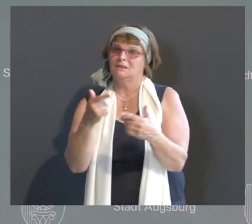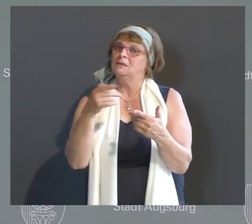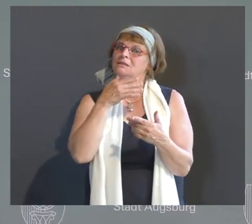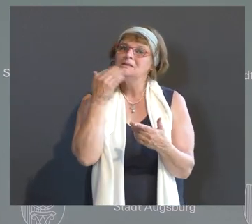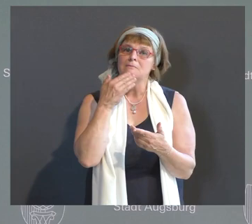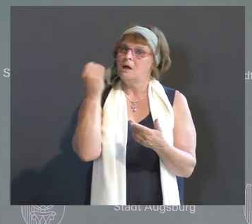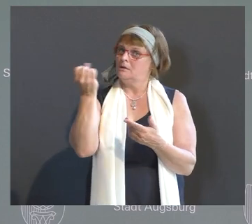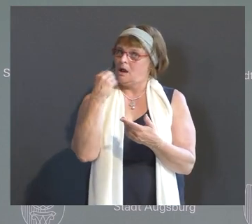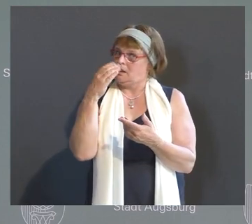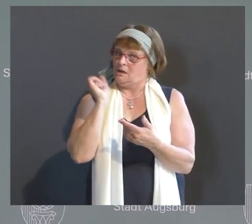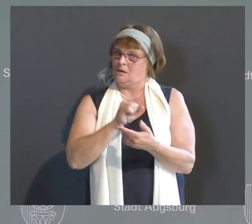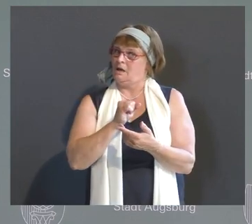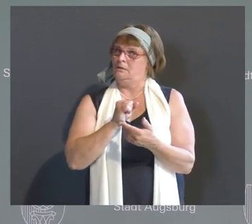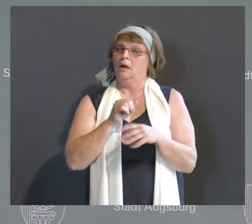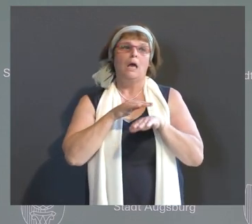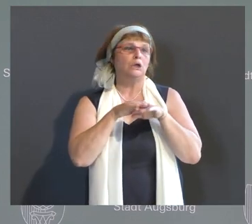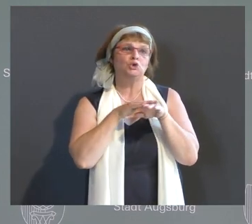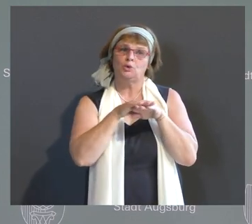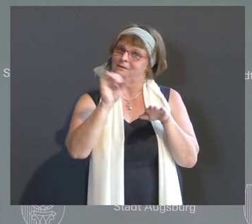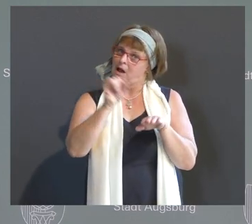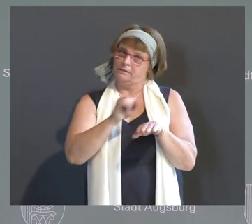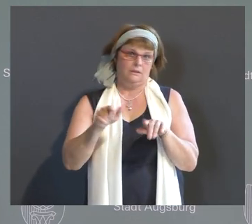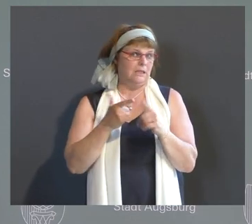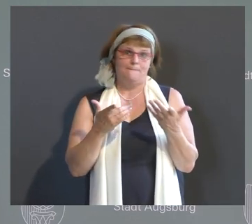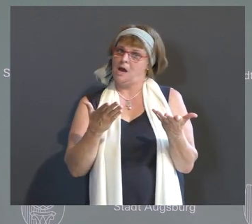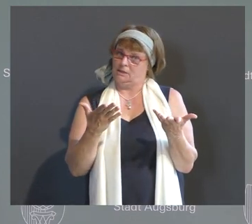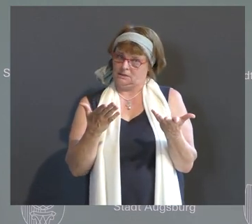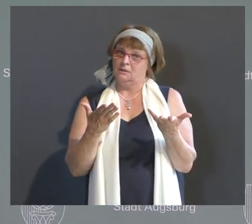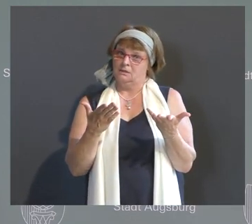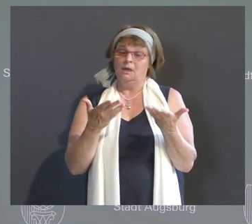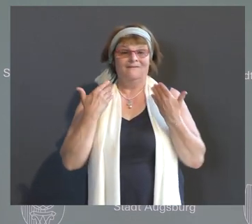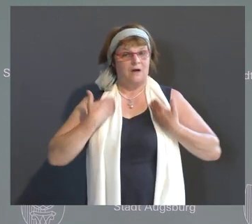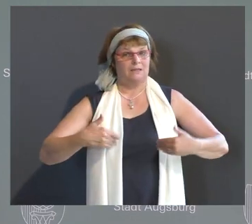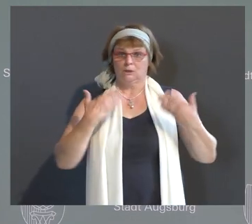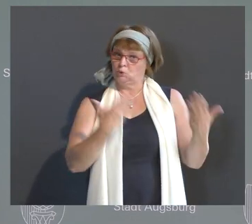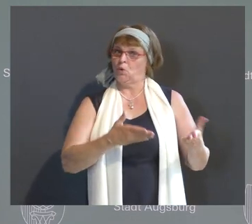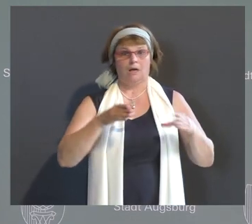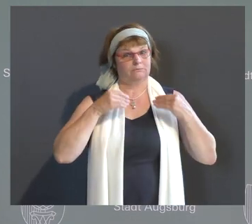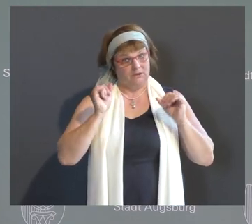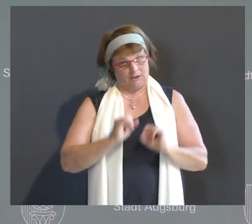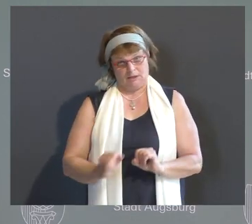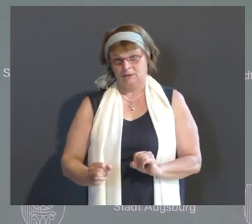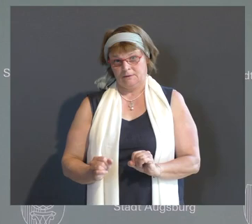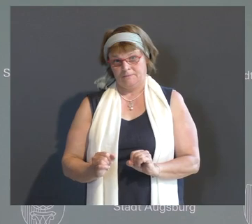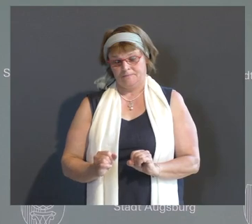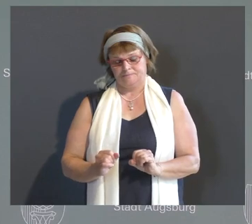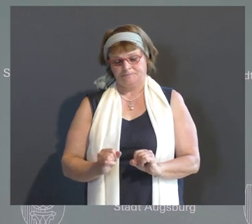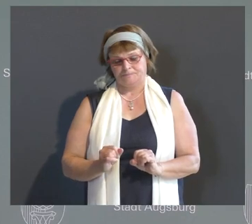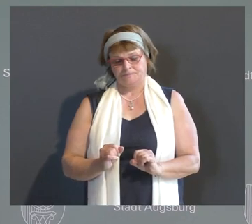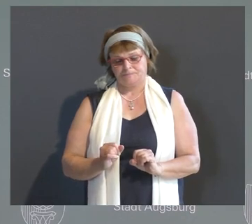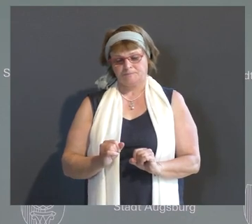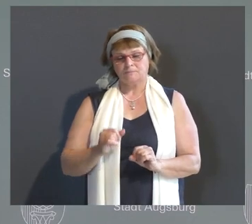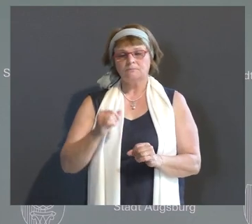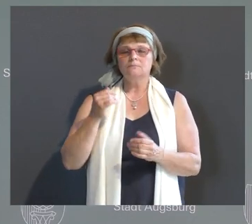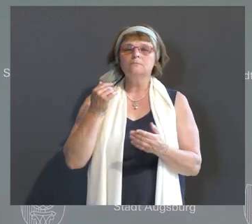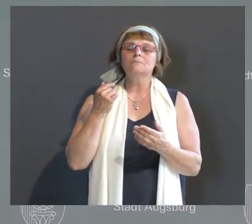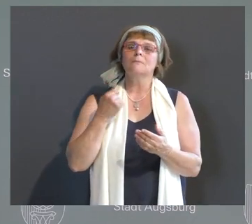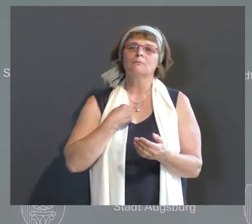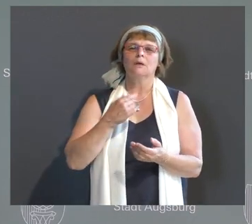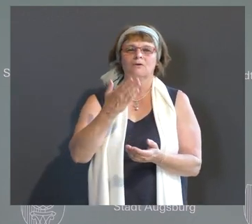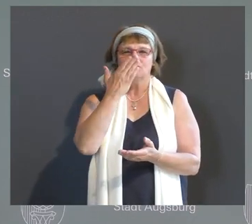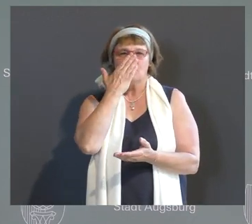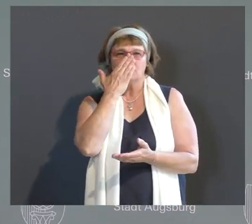gar Rechtfertigung für ein derartiges Verhalten. Und ich finde es außerdem bemerkenswert, wenn